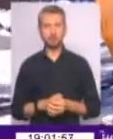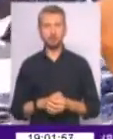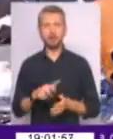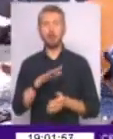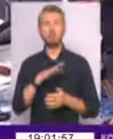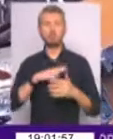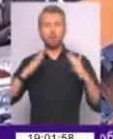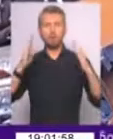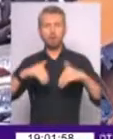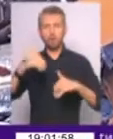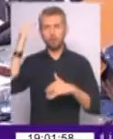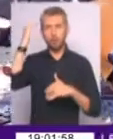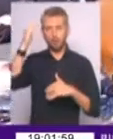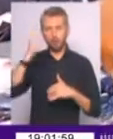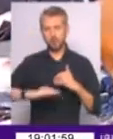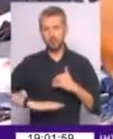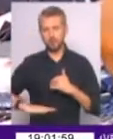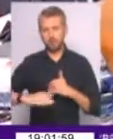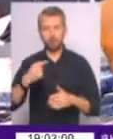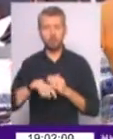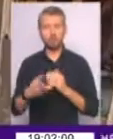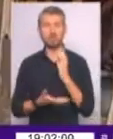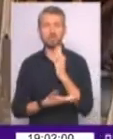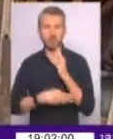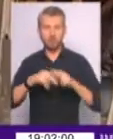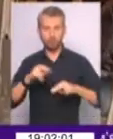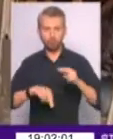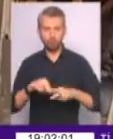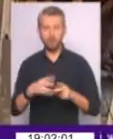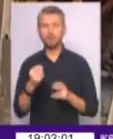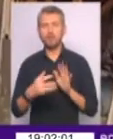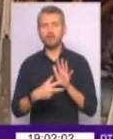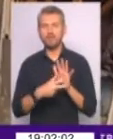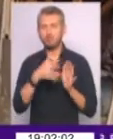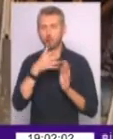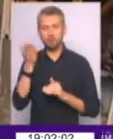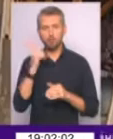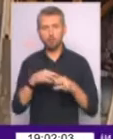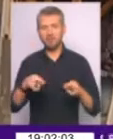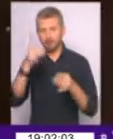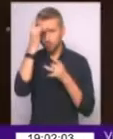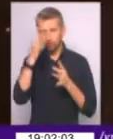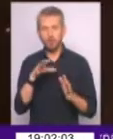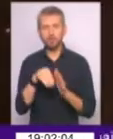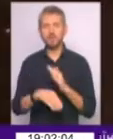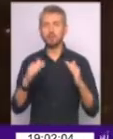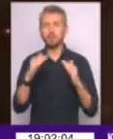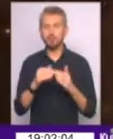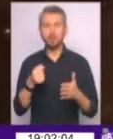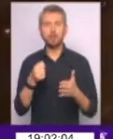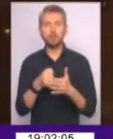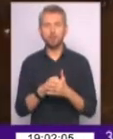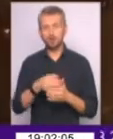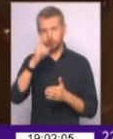верхні потолки і підлога, бо вона з дерев'яних конструкцій. Ще 8 років тому Міністерство культури вніс будівлю до Державного